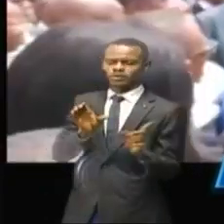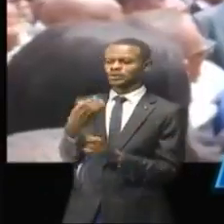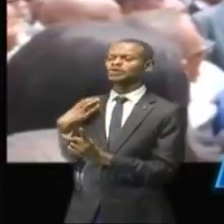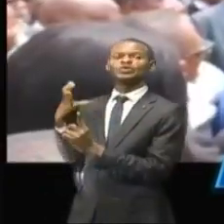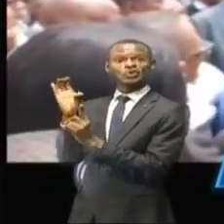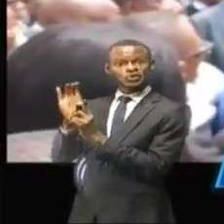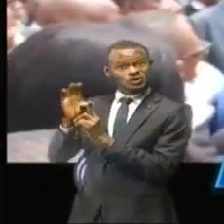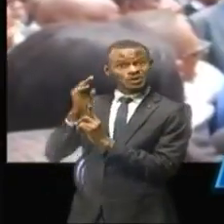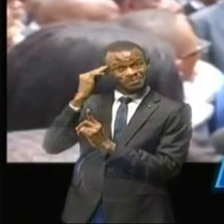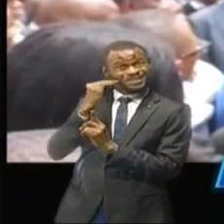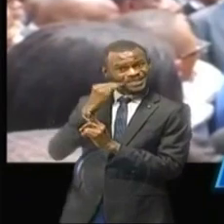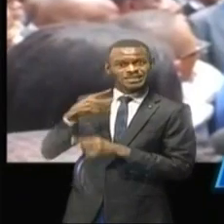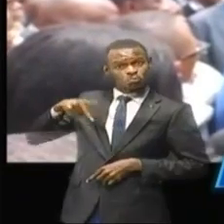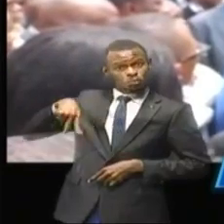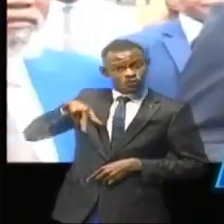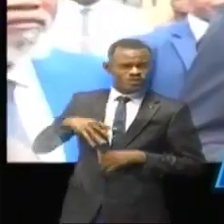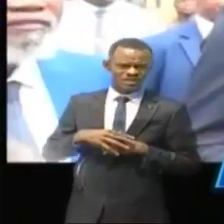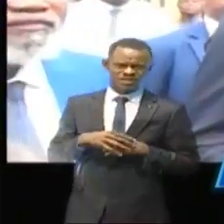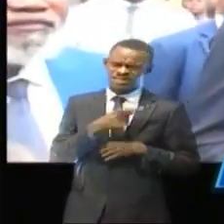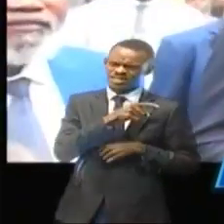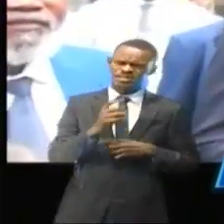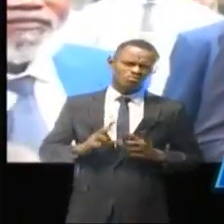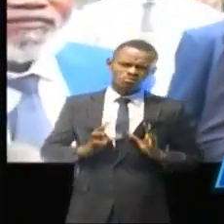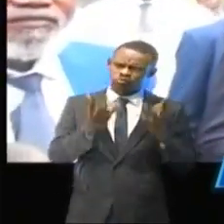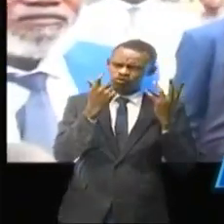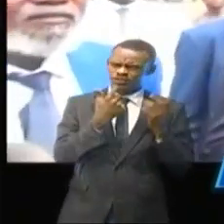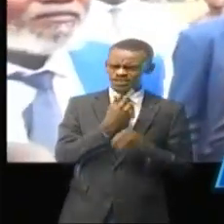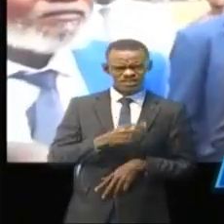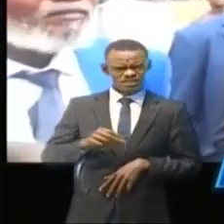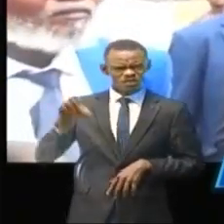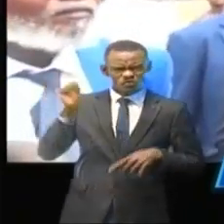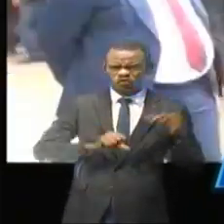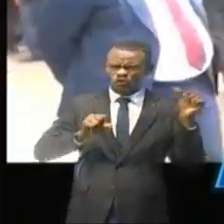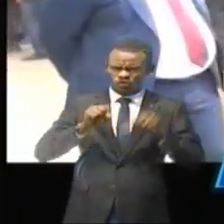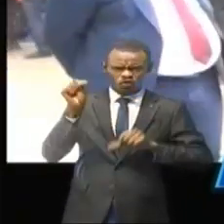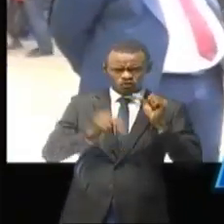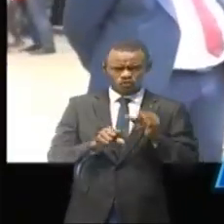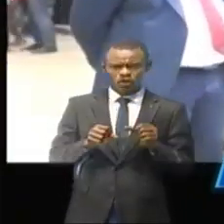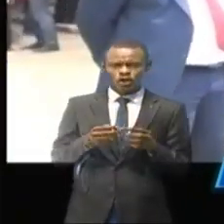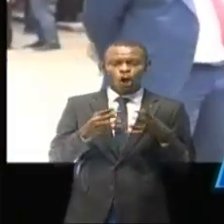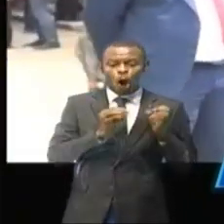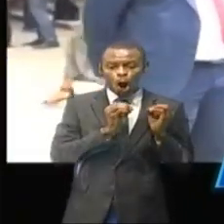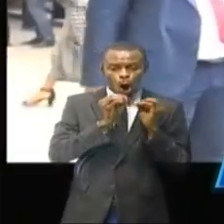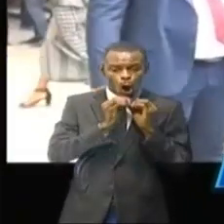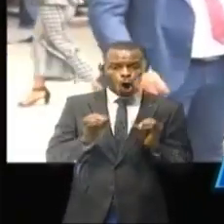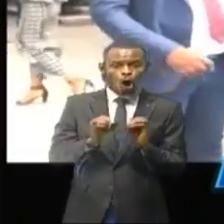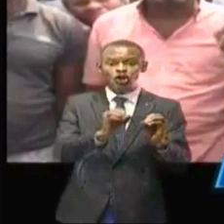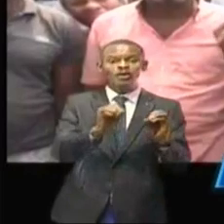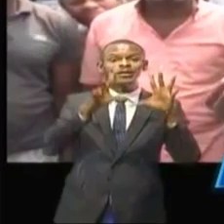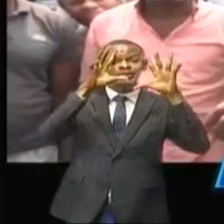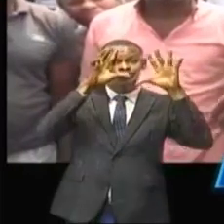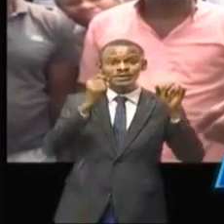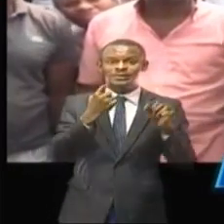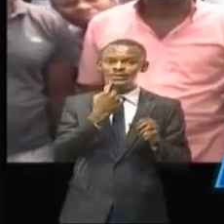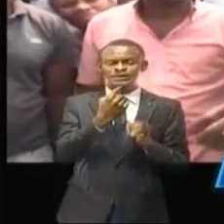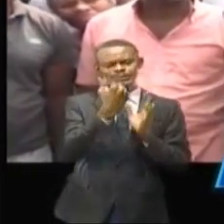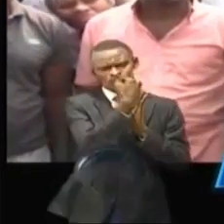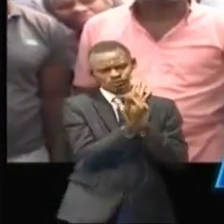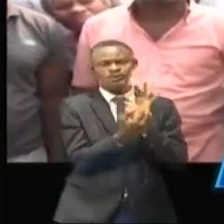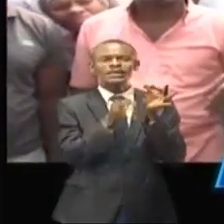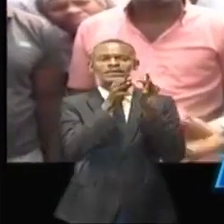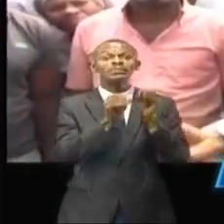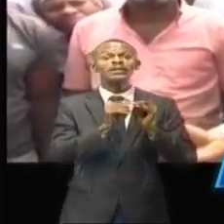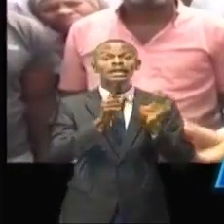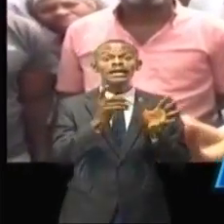élevage, piétinant ainsi l'ordonnance présidentielle qui fixe les attributions entre les deux ministères. Dans cette ordonnance, il est dit que